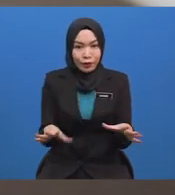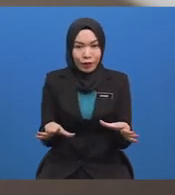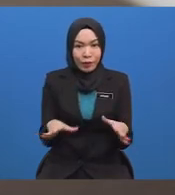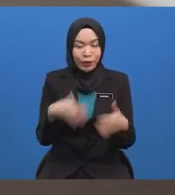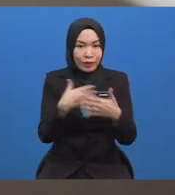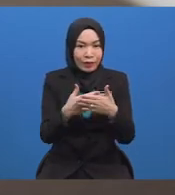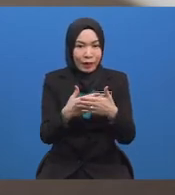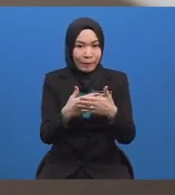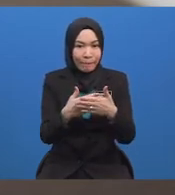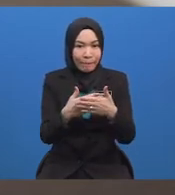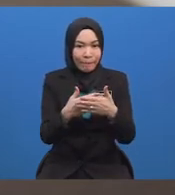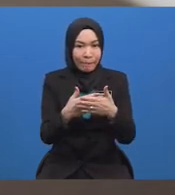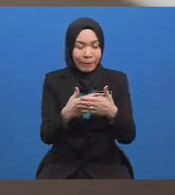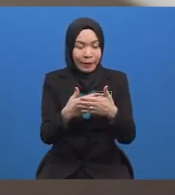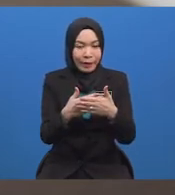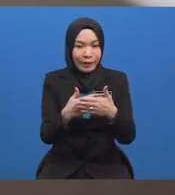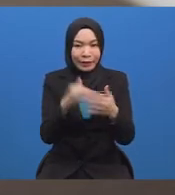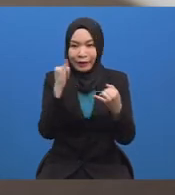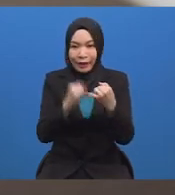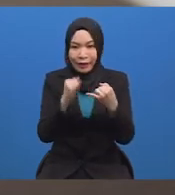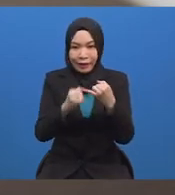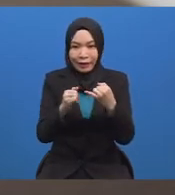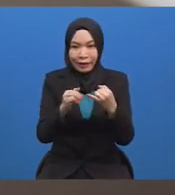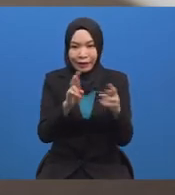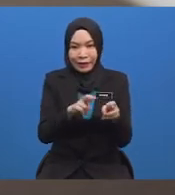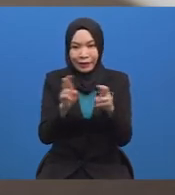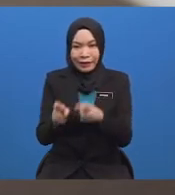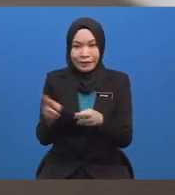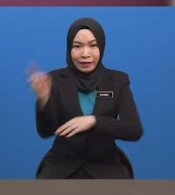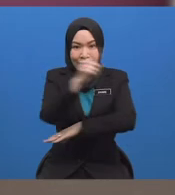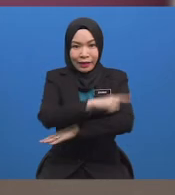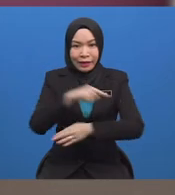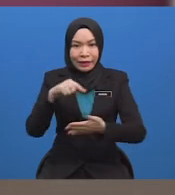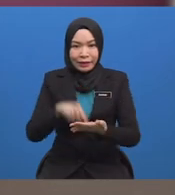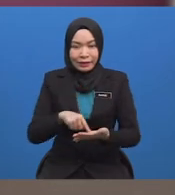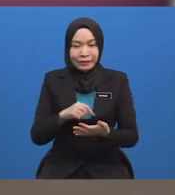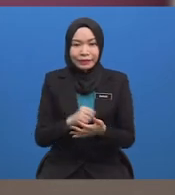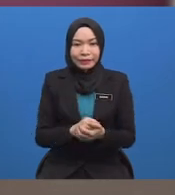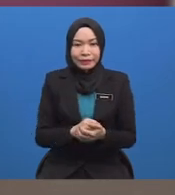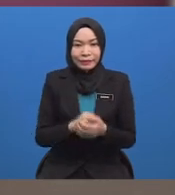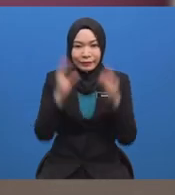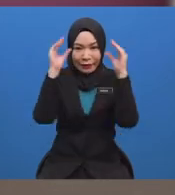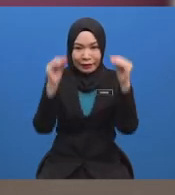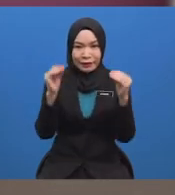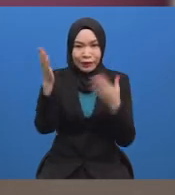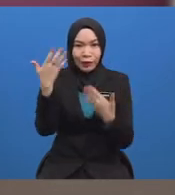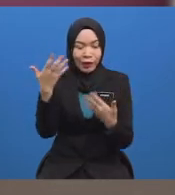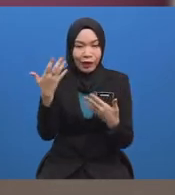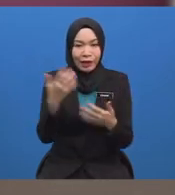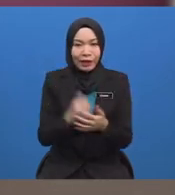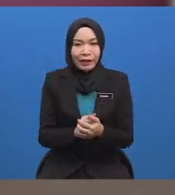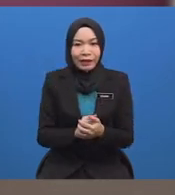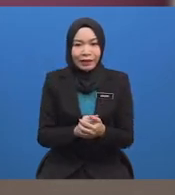sampai ke Penghujung rancangan pada hari ini hai cek gu berharap agar